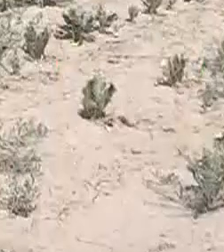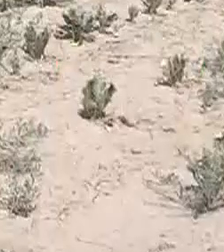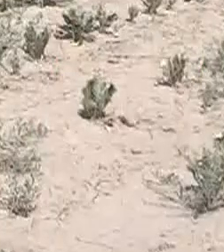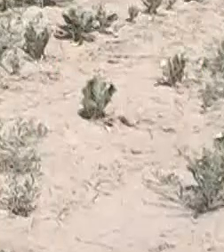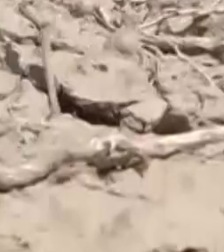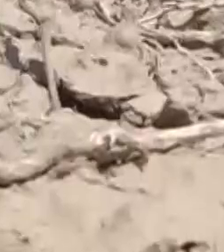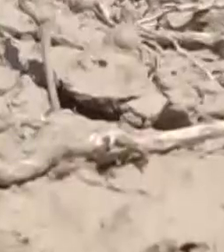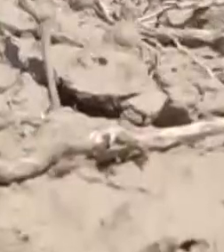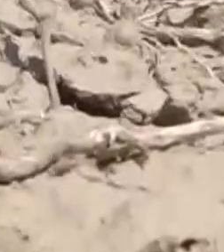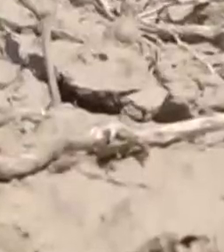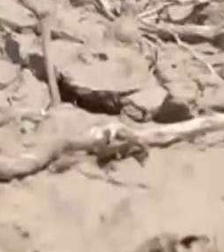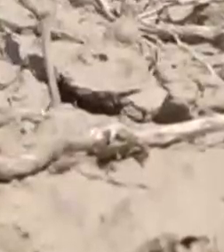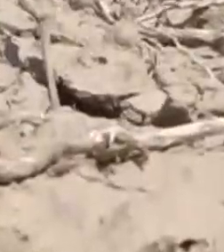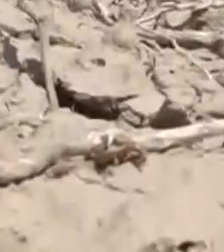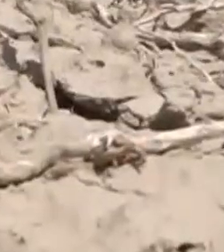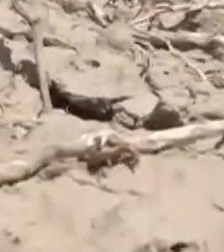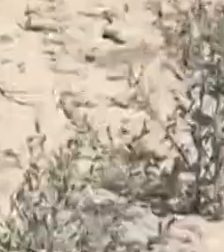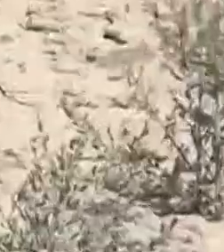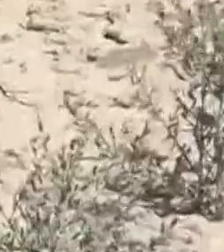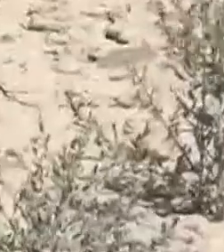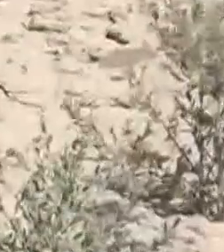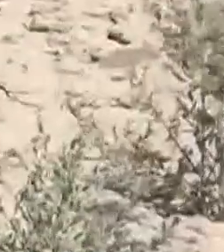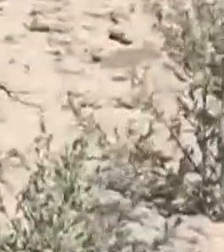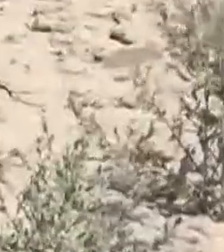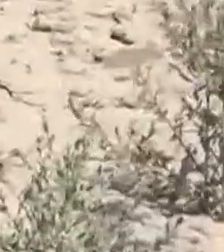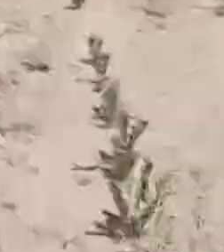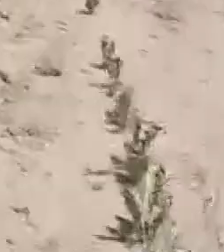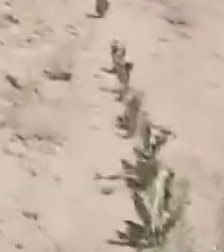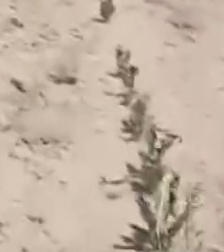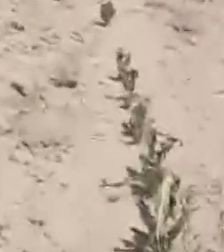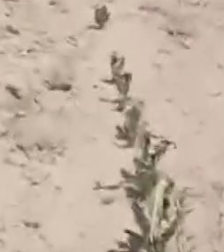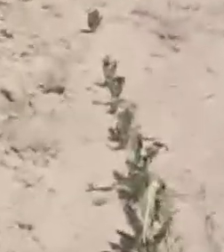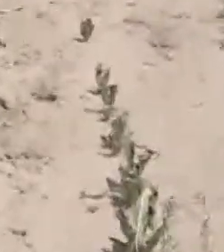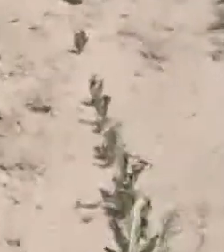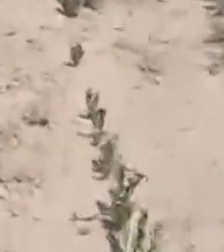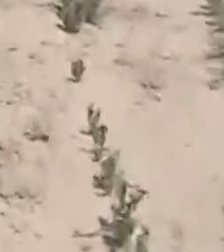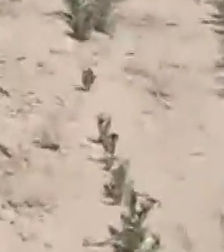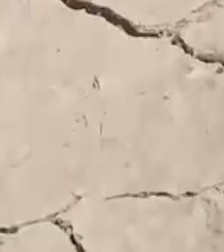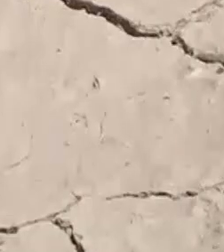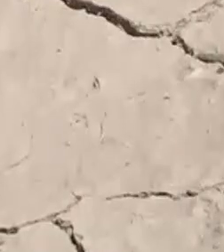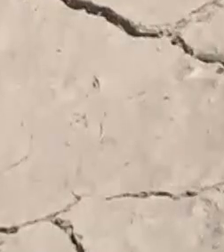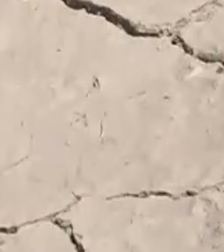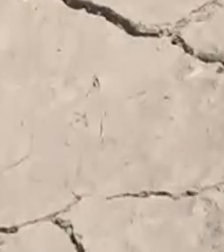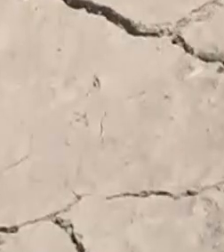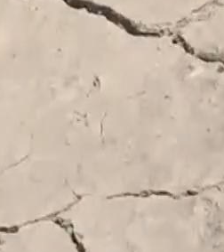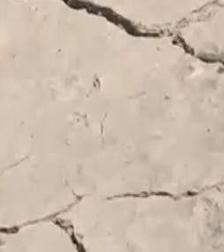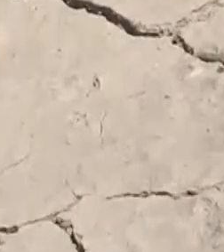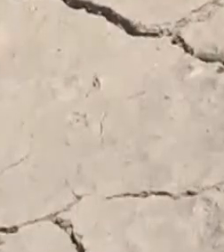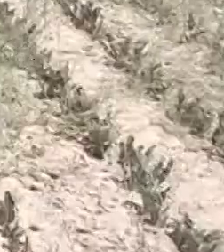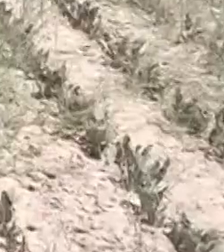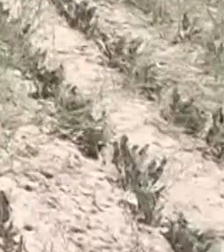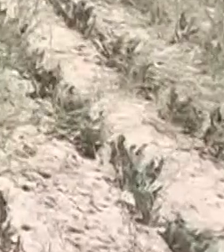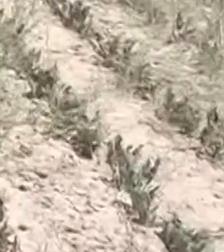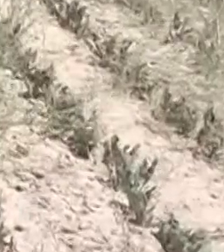Режим ЧС ввели в 6 районах Жамбылской области. Из-за жары и нехватки поливной воды фермеры потеряли до 30%